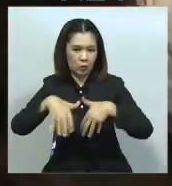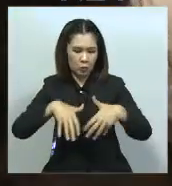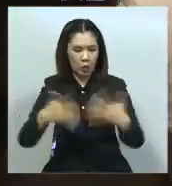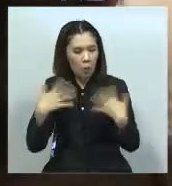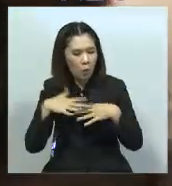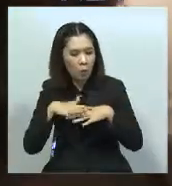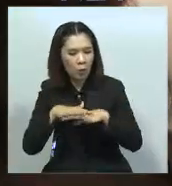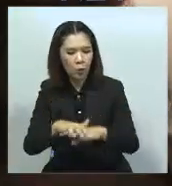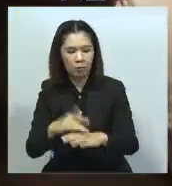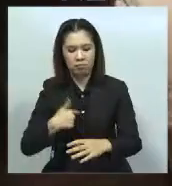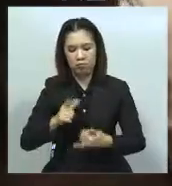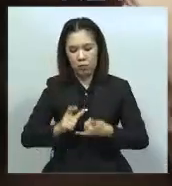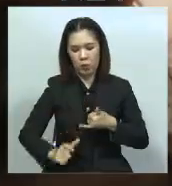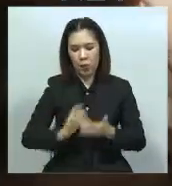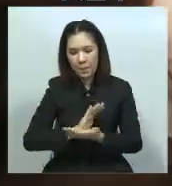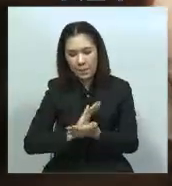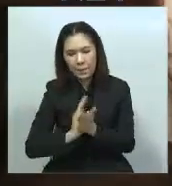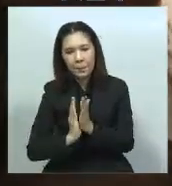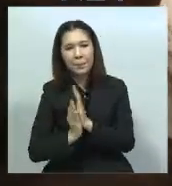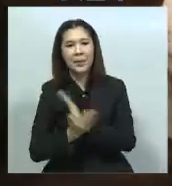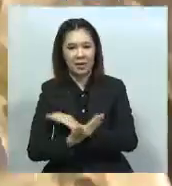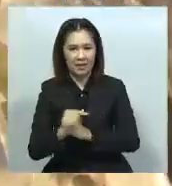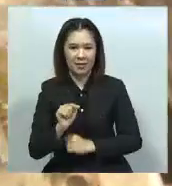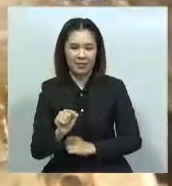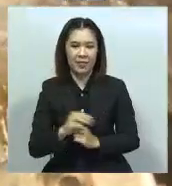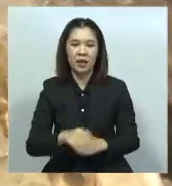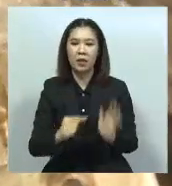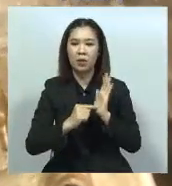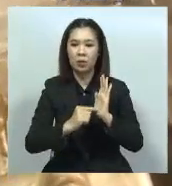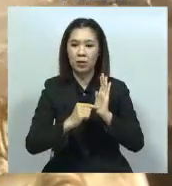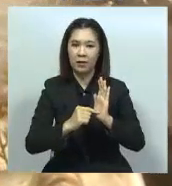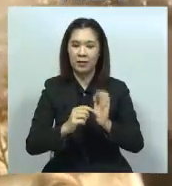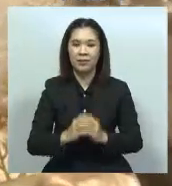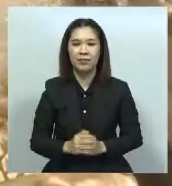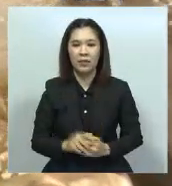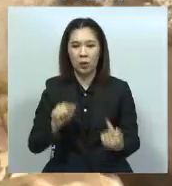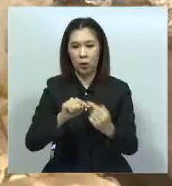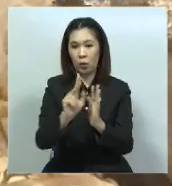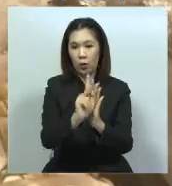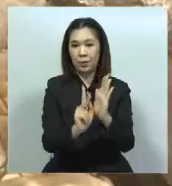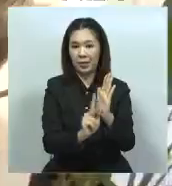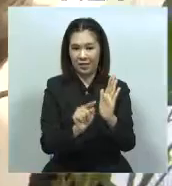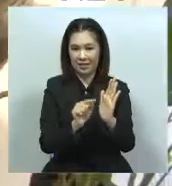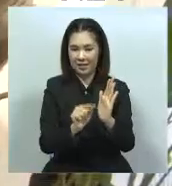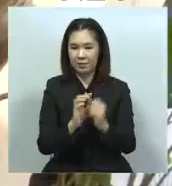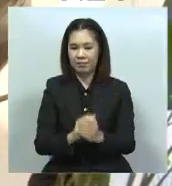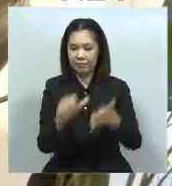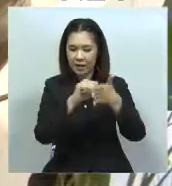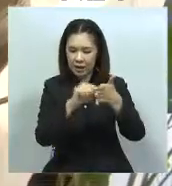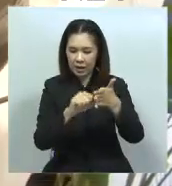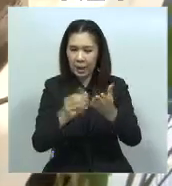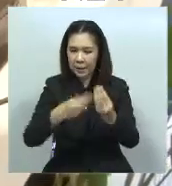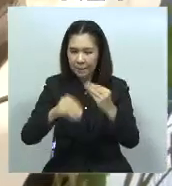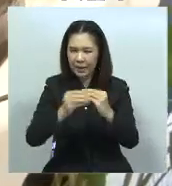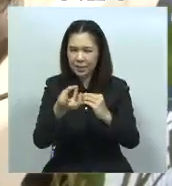ปรับตัวครั้งใหญ่ที่สุดเท่าที่เคยมีมาเลยนะครับยกตัวอย่างด้านกฎหมายนะครับมีการปรับปรุงแก้ไขเพิ่มเ